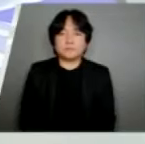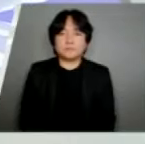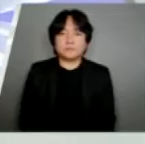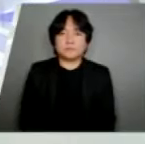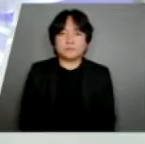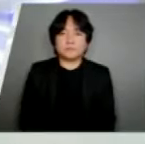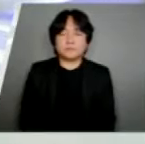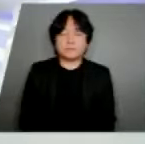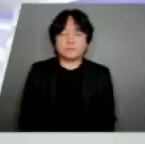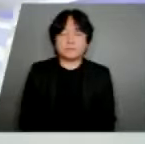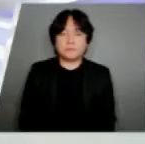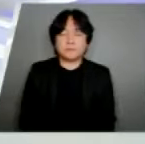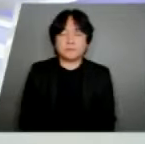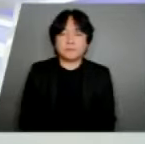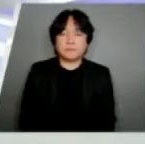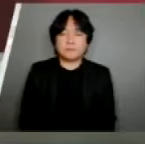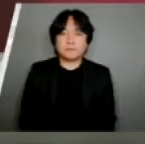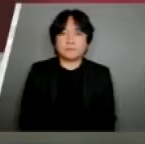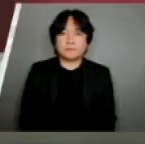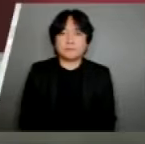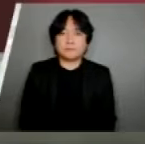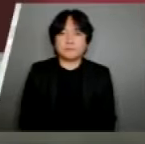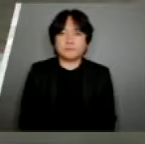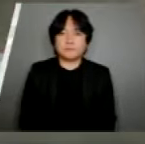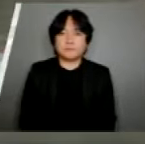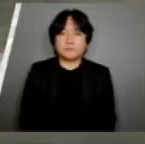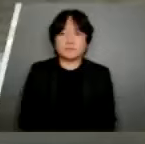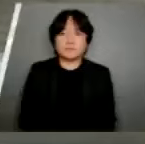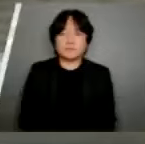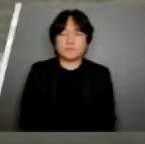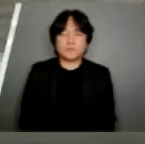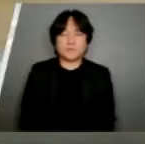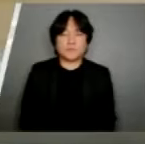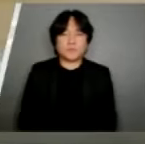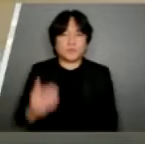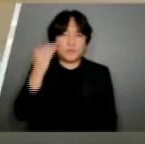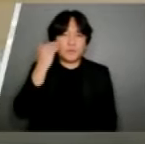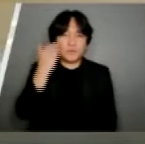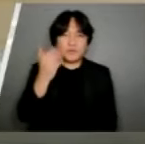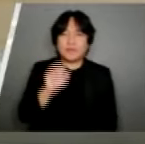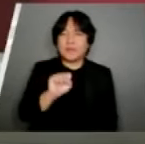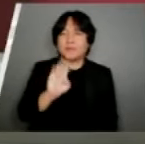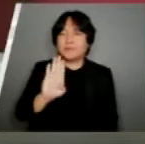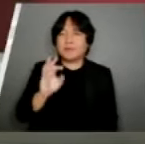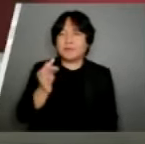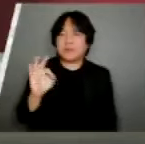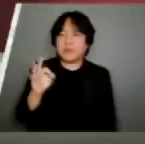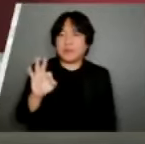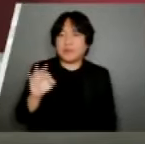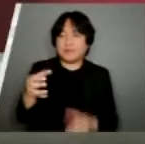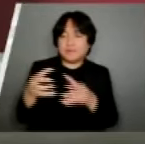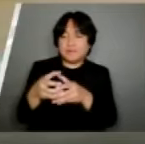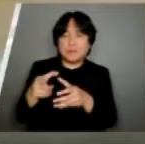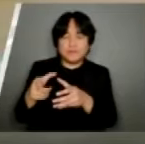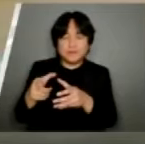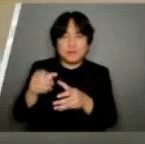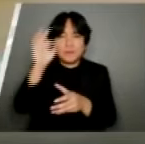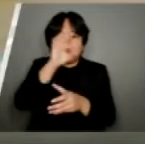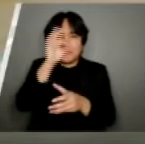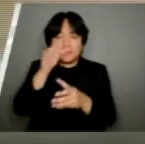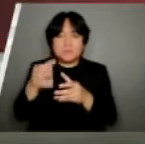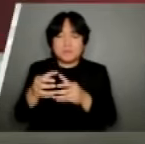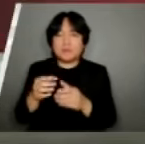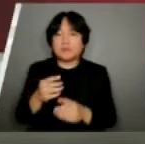Matamis na success man ang naabot ngayon ng P-pop kings na SB19, inaming po ng grupo na muntik na silang mag-disband